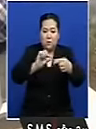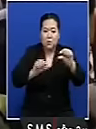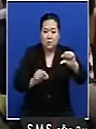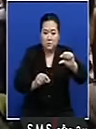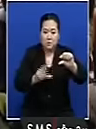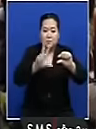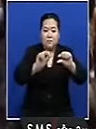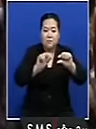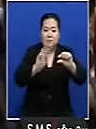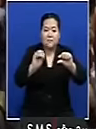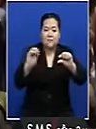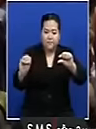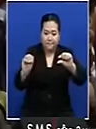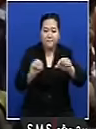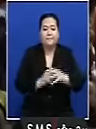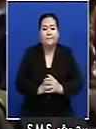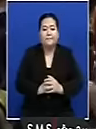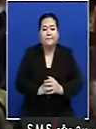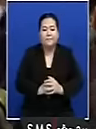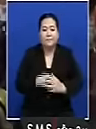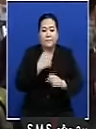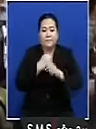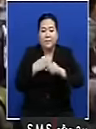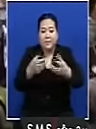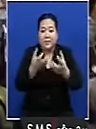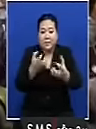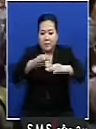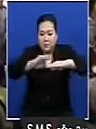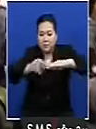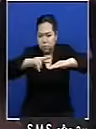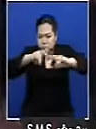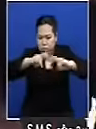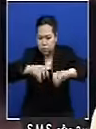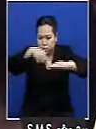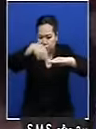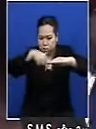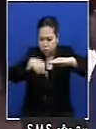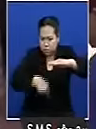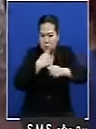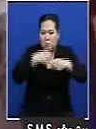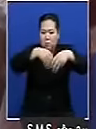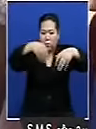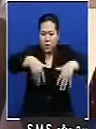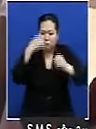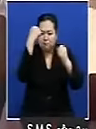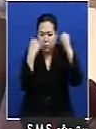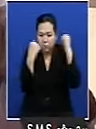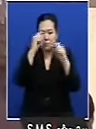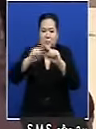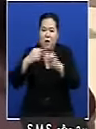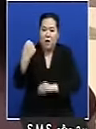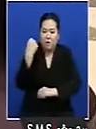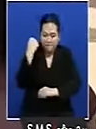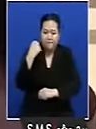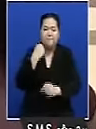ำหรับส่วนที่เป็นโครงสร้างก็ต้องไปเจาะสำรวจชั้นหิน2จุดมีการวิเคราะห์ตรวจสอบโครงสร้างซ้ำหลายรอบนะคะเพื่อความมั่นใ